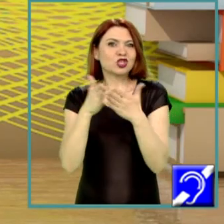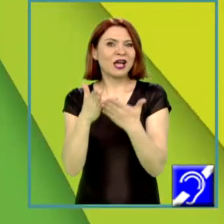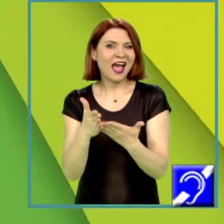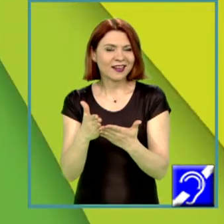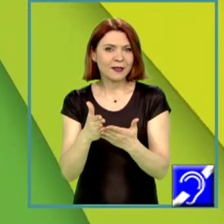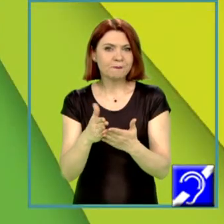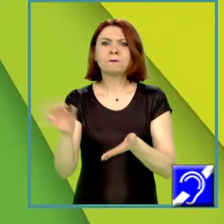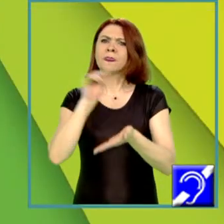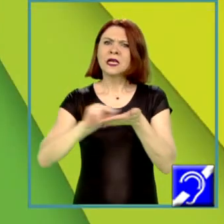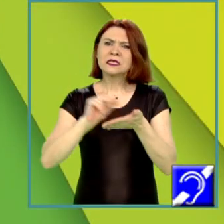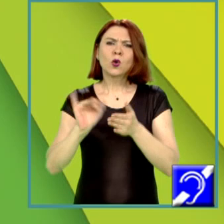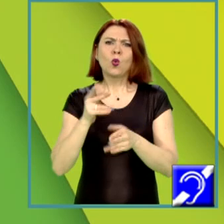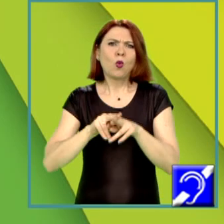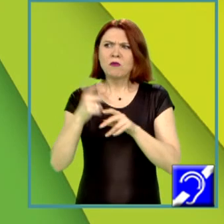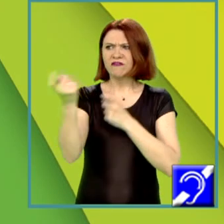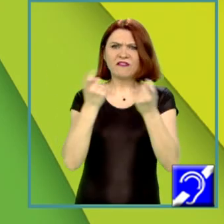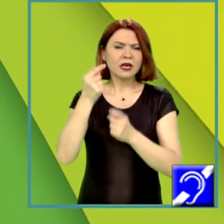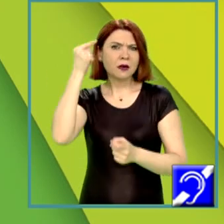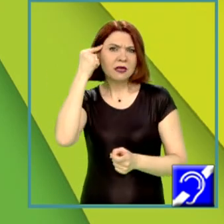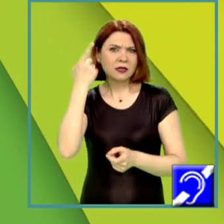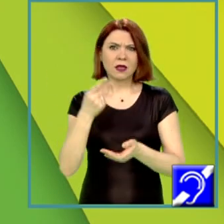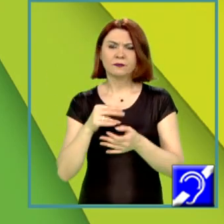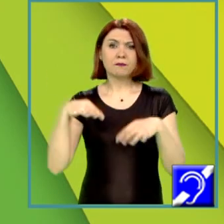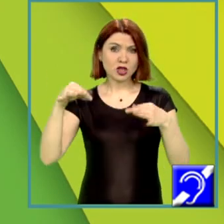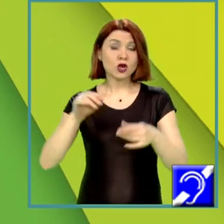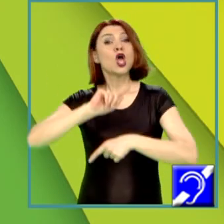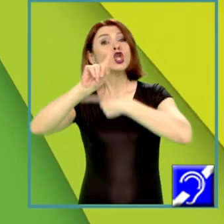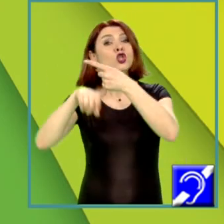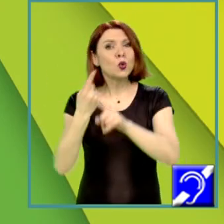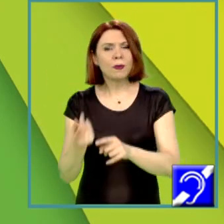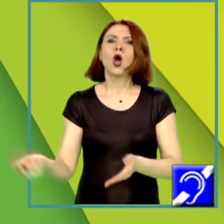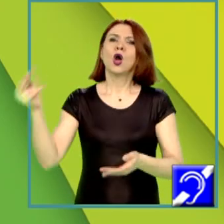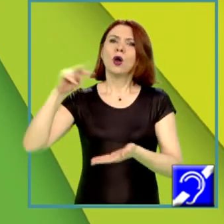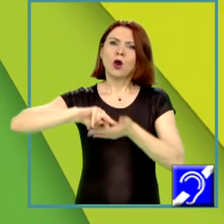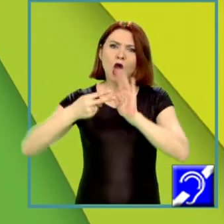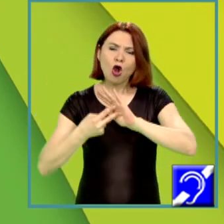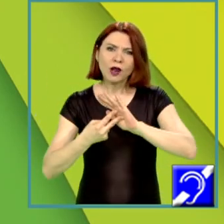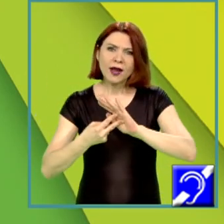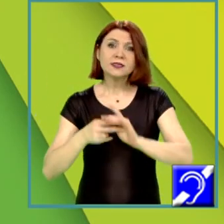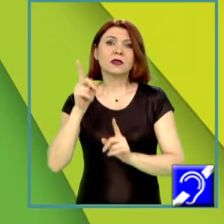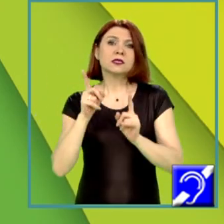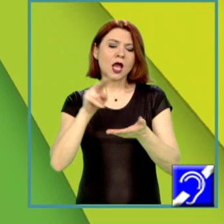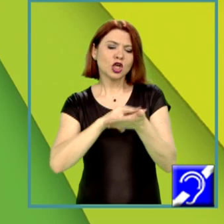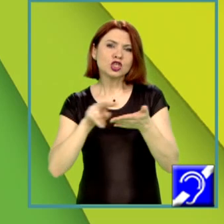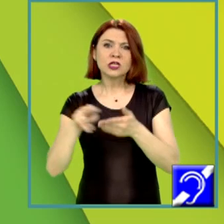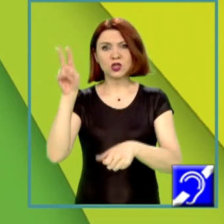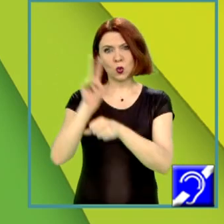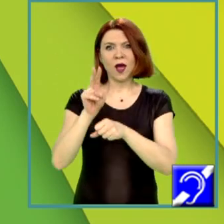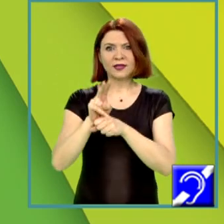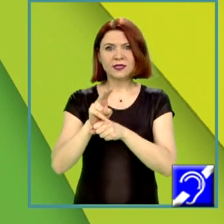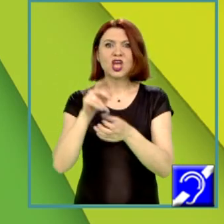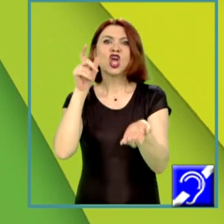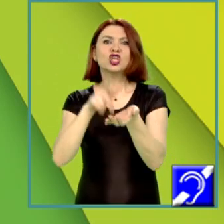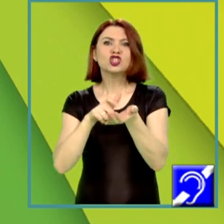operă notațiile în ordinea în care vă vin în minte pe ciornă pentru că după aceea le puteți organiza dacă Citiți cu atenție indicațiile